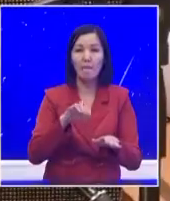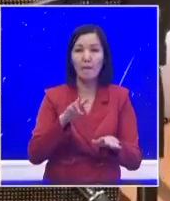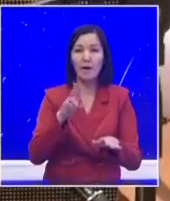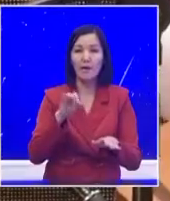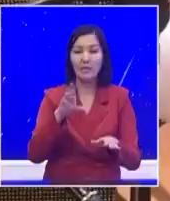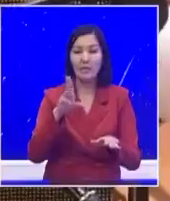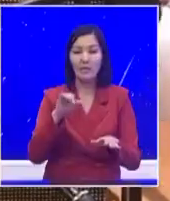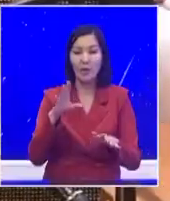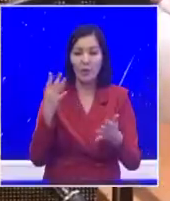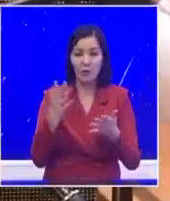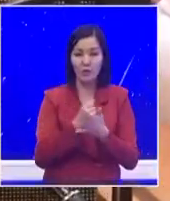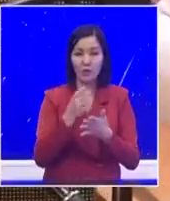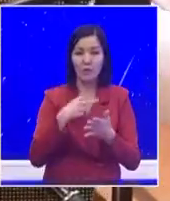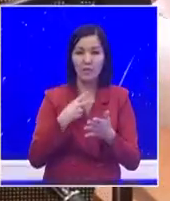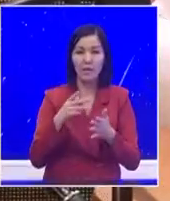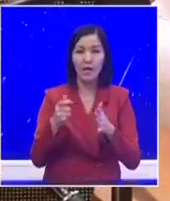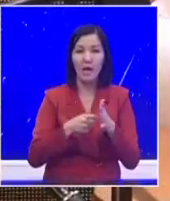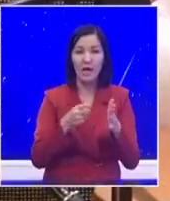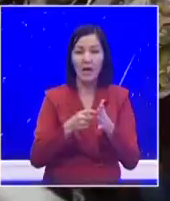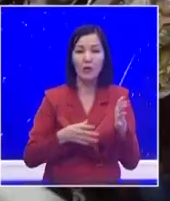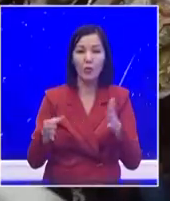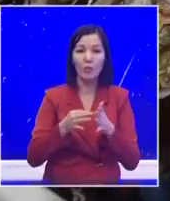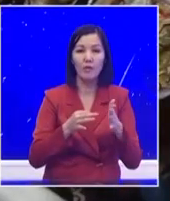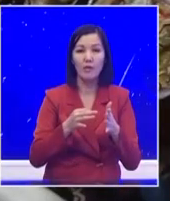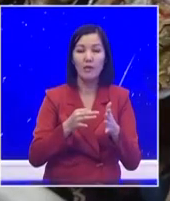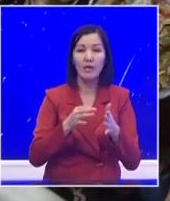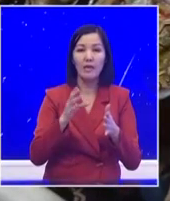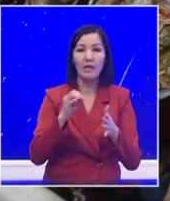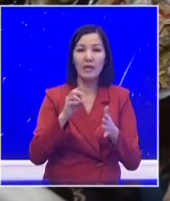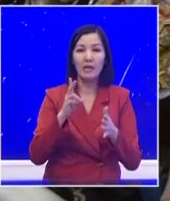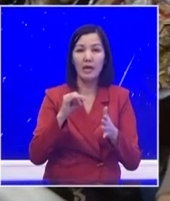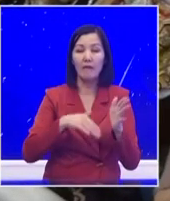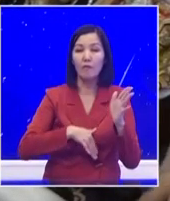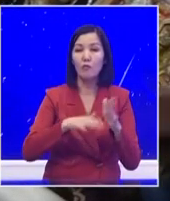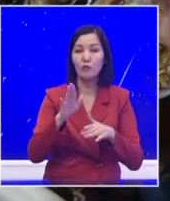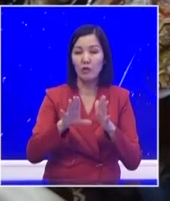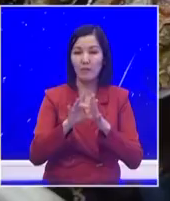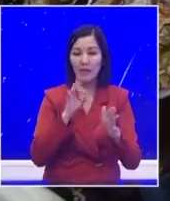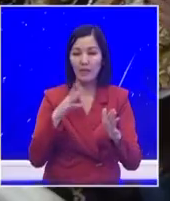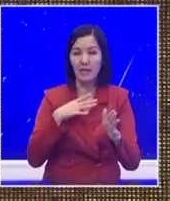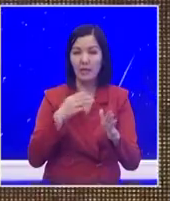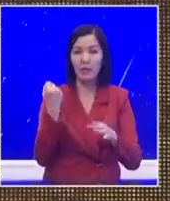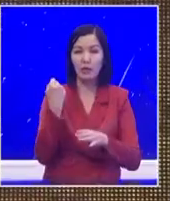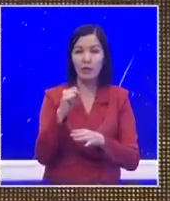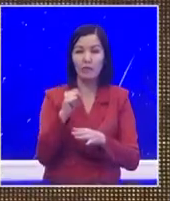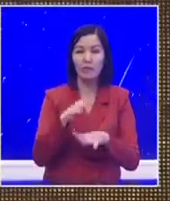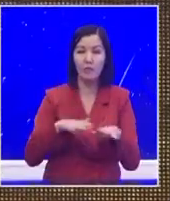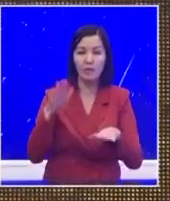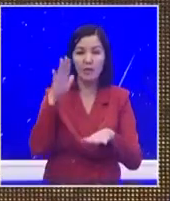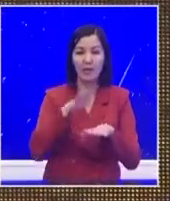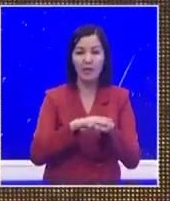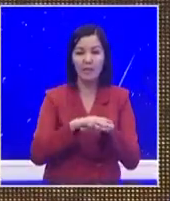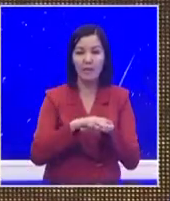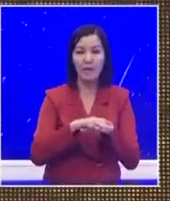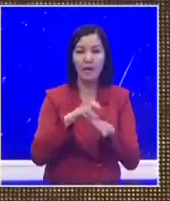Рамазан Тезекбаевқа бұйырды. Ал Қарағанды облысынан келген Әлихан Ерғалиев үздік ақын деп танылды. Жеңімпаздарға аудан әкімі Бағдат Әлиев